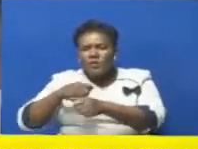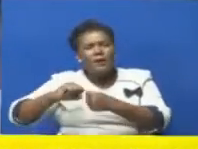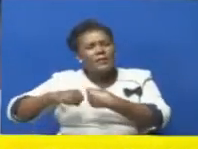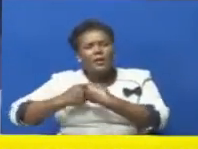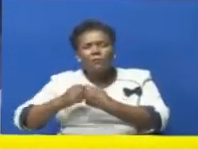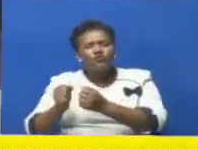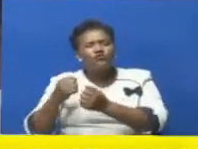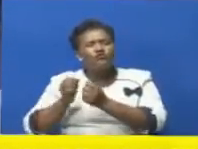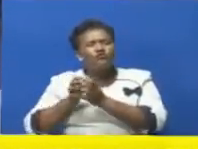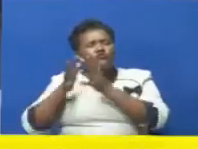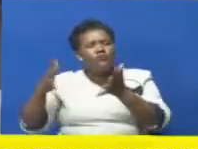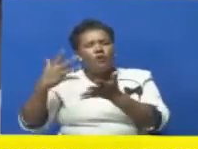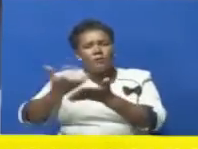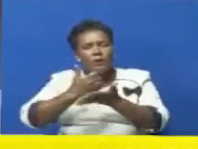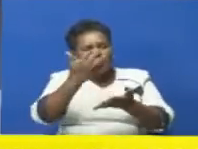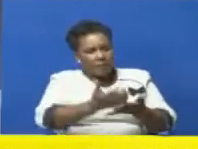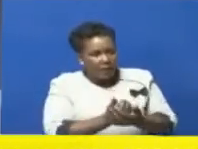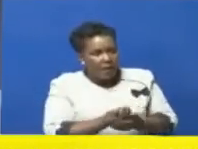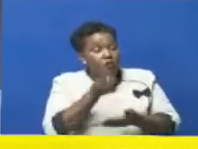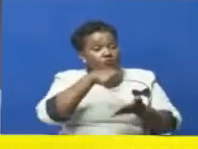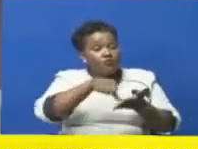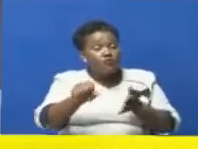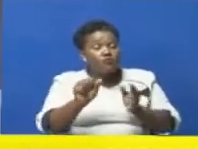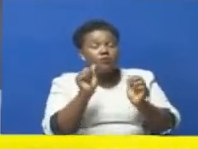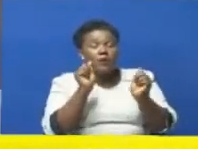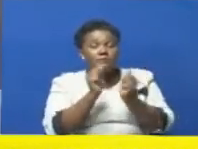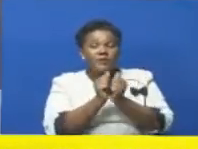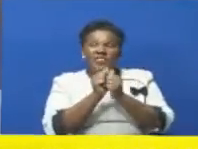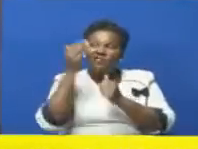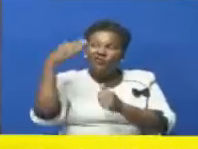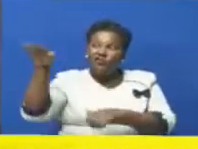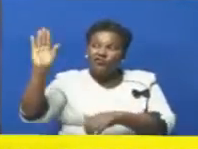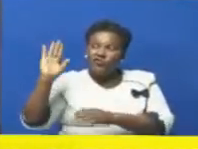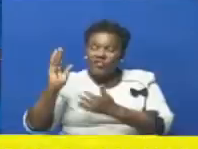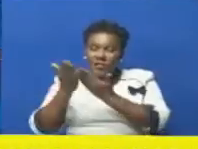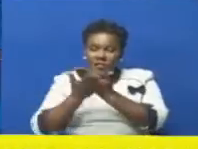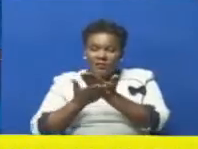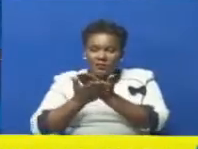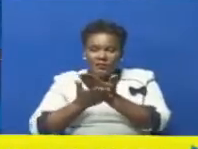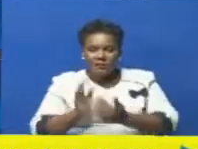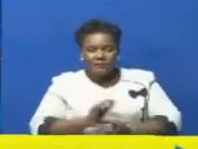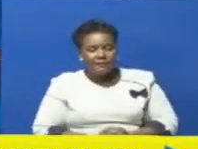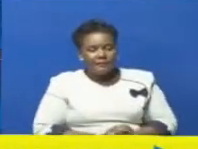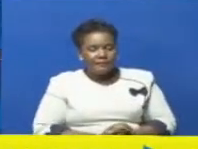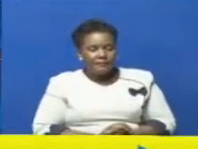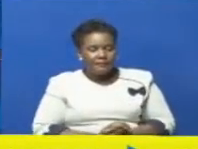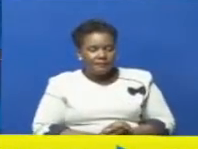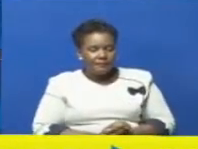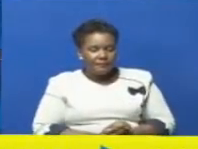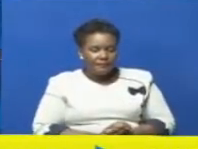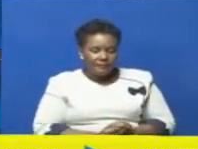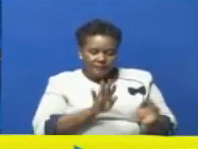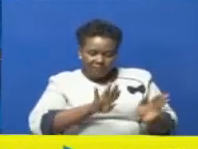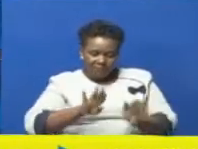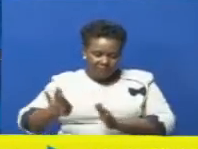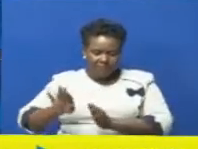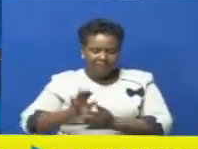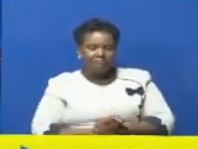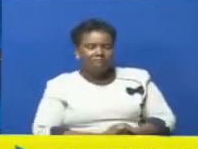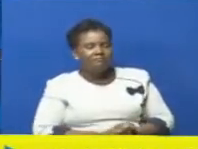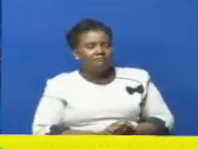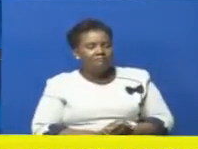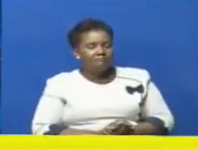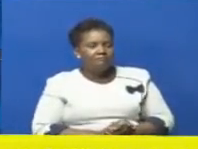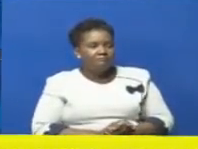nchi. Festus Kagunamo, TBC. Na mtuangazie dagaa wa Kigoma. Serikali